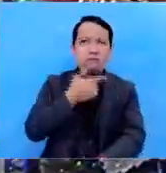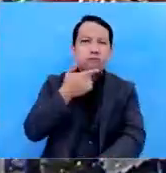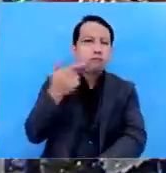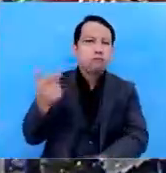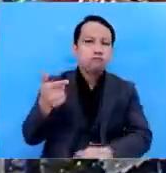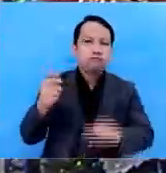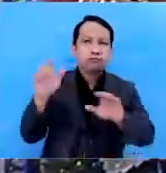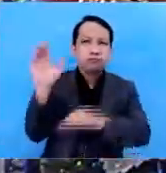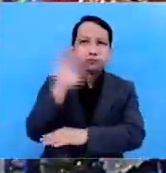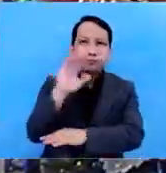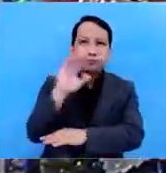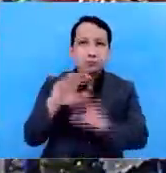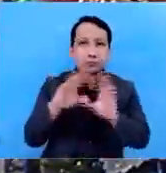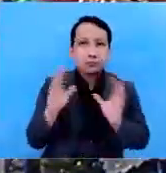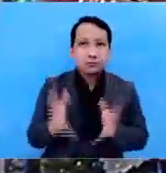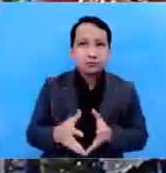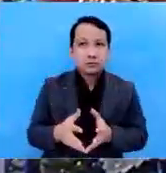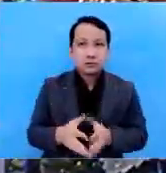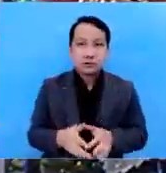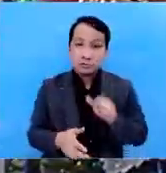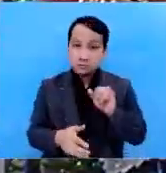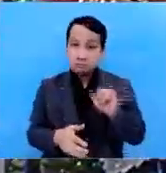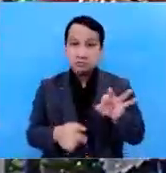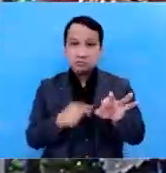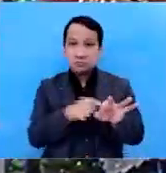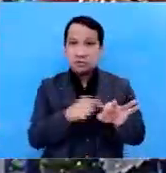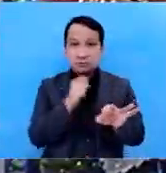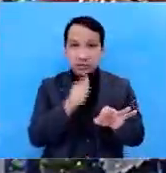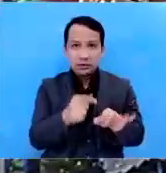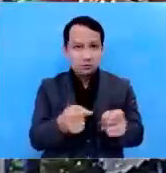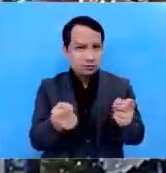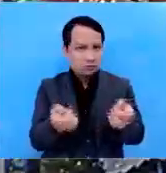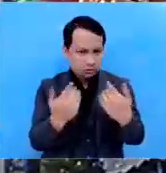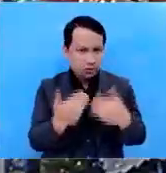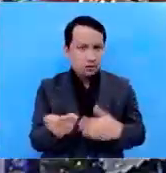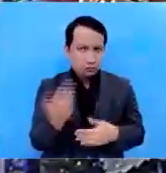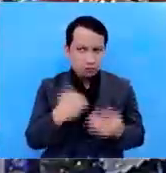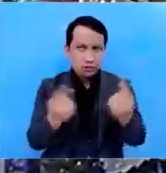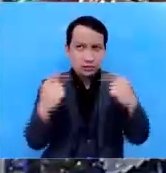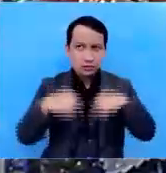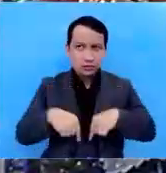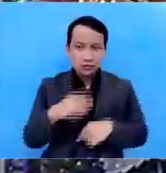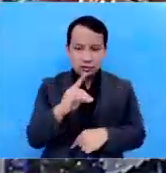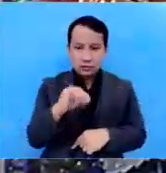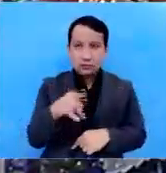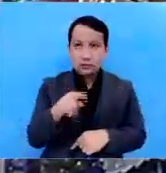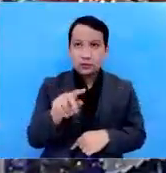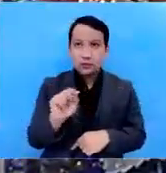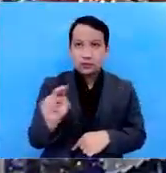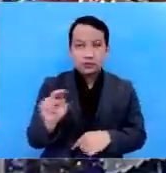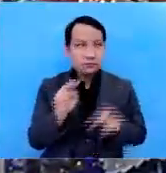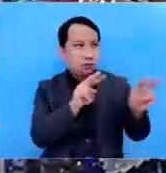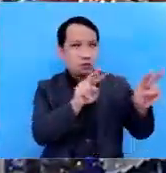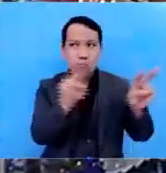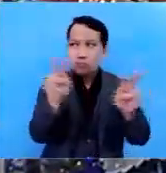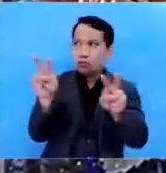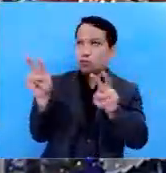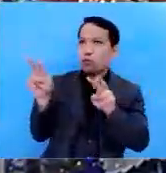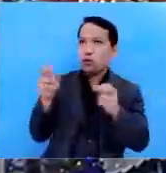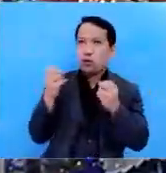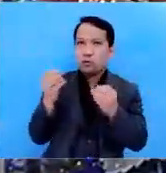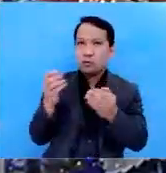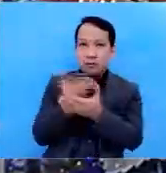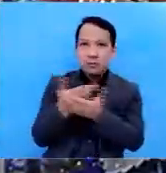sa buong mundo? Naku, kung hindi pa ay dito na kayo magpunta sa Dapitan Arcade dahil kahit saan ka lumingon ay track na may mabibili